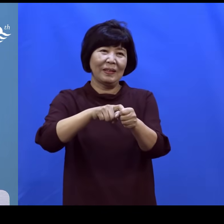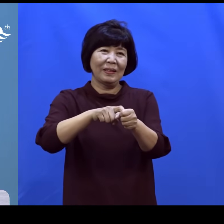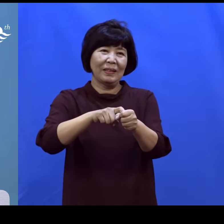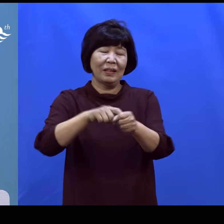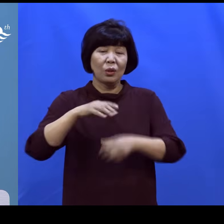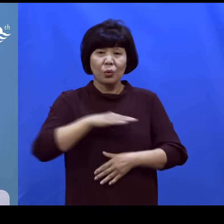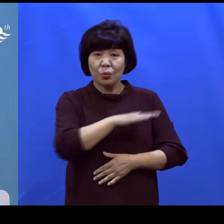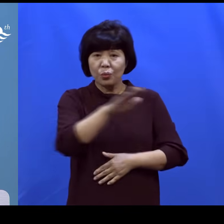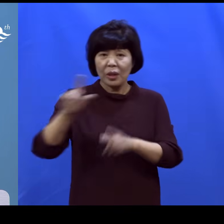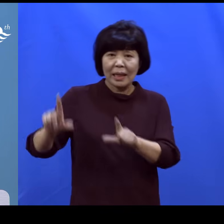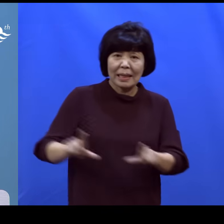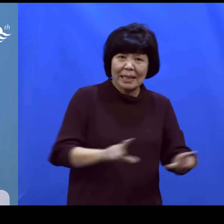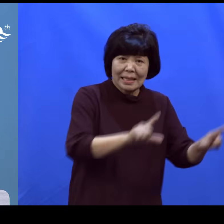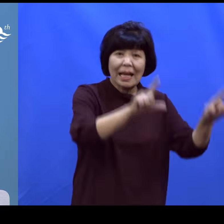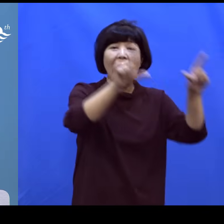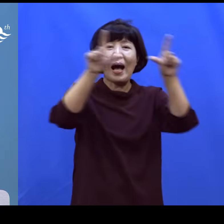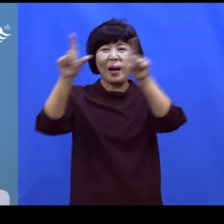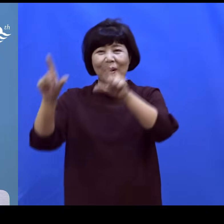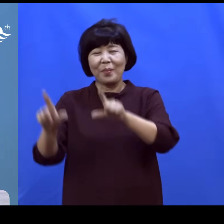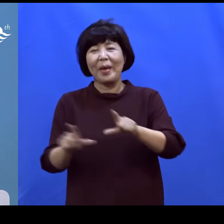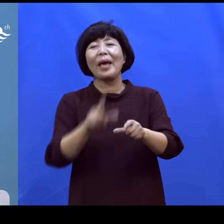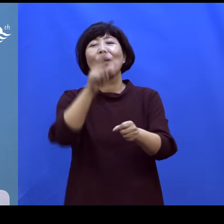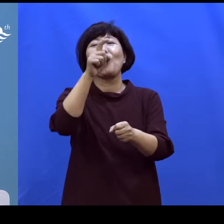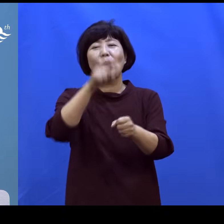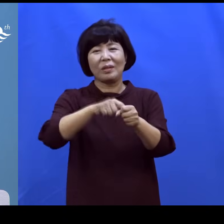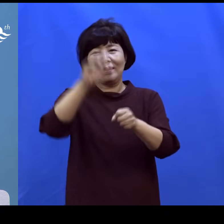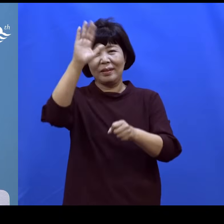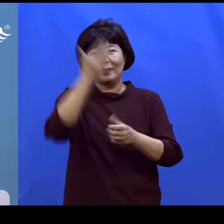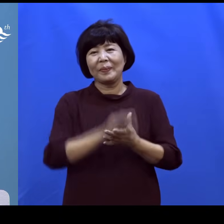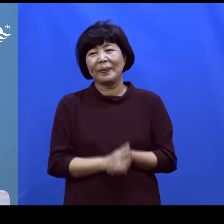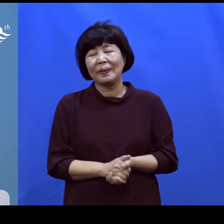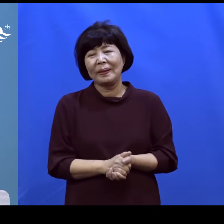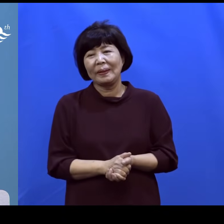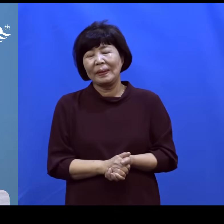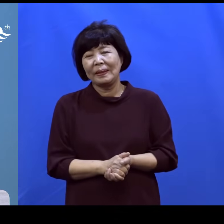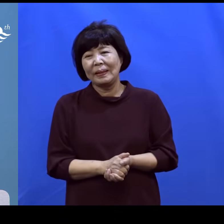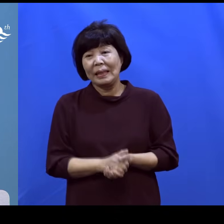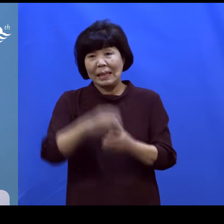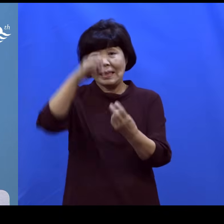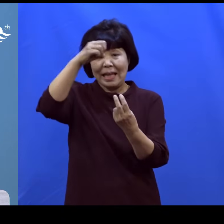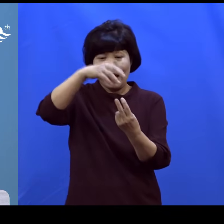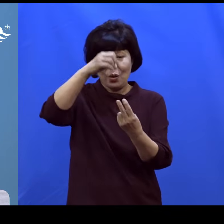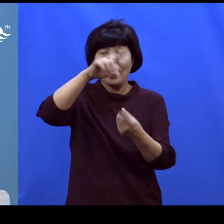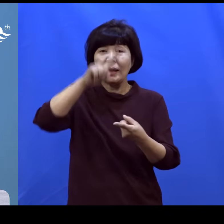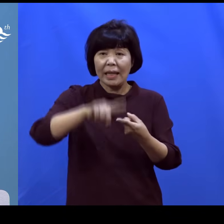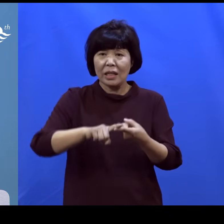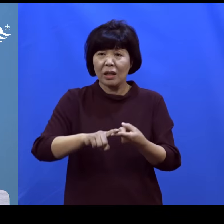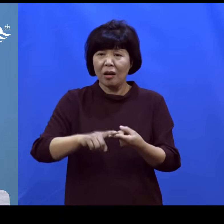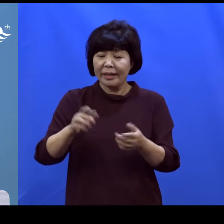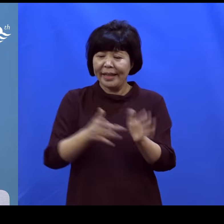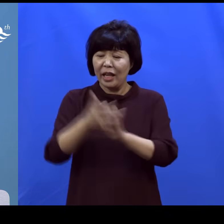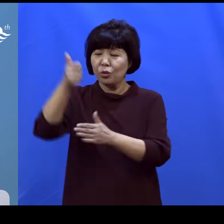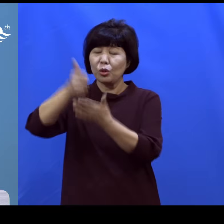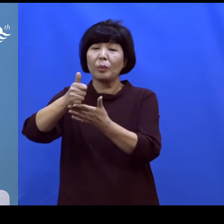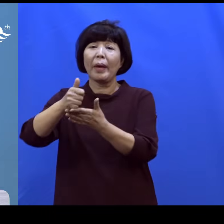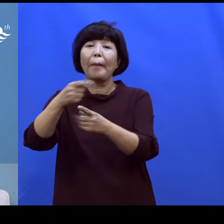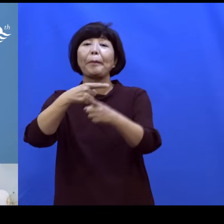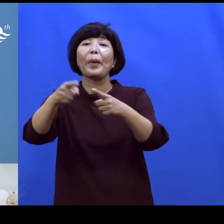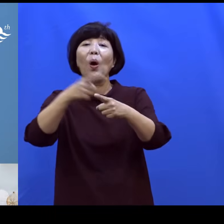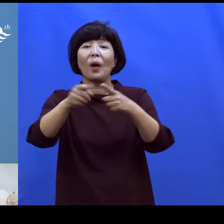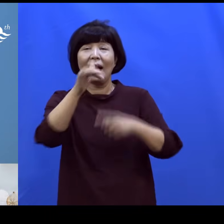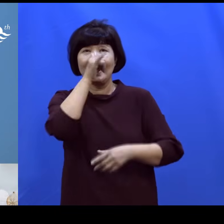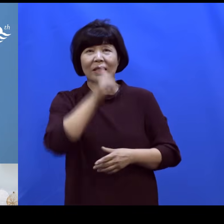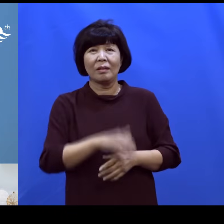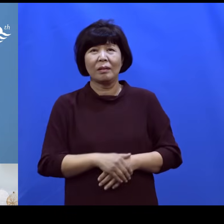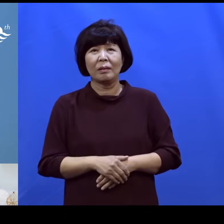우리의 삶과 신앙의 본질을 가르쳐주고 있는 것입니다. 자, 이 세례 요한에 대한 주님의 평가가 마태복음 11장 11절이에요.